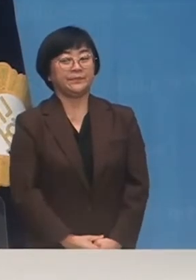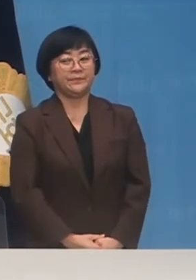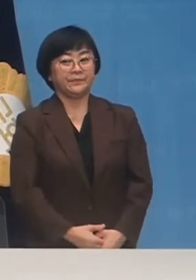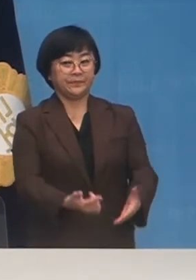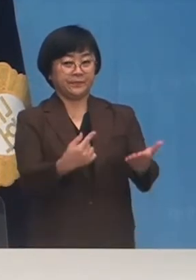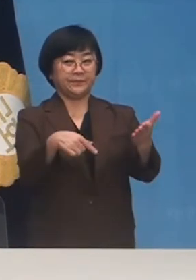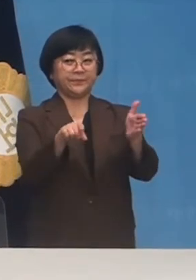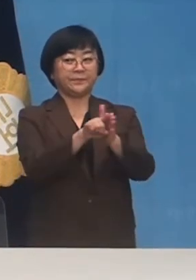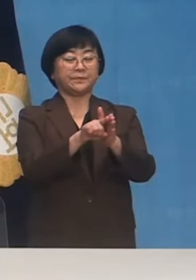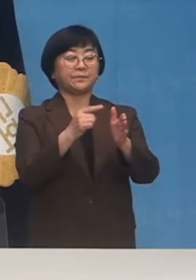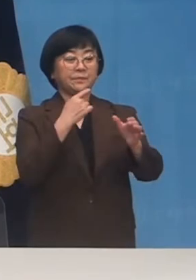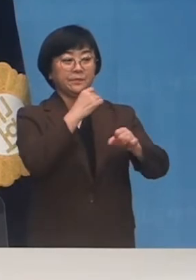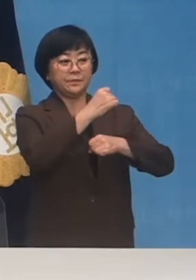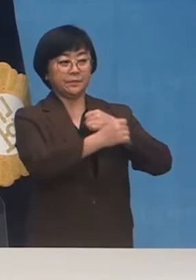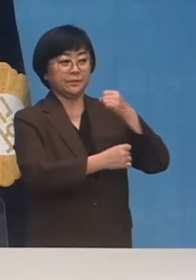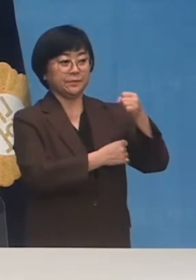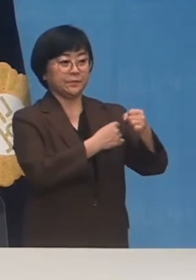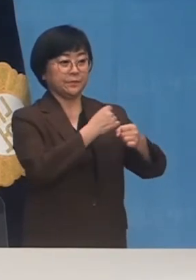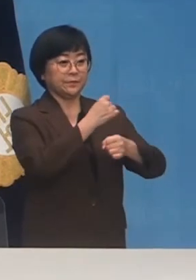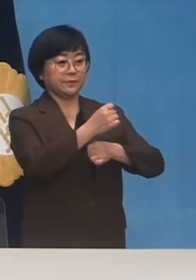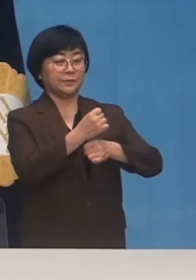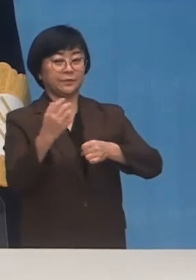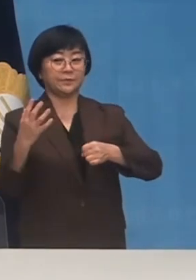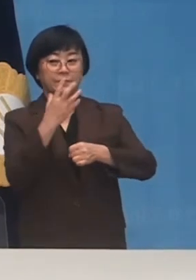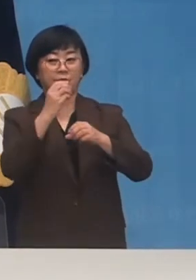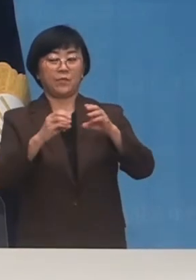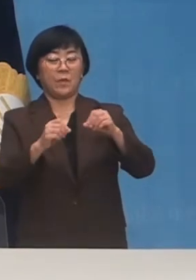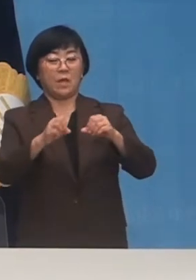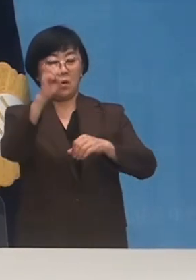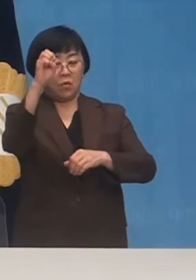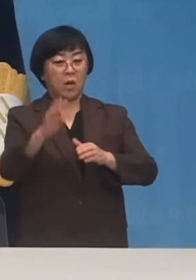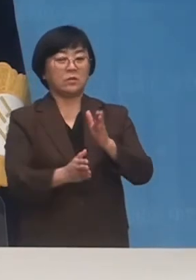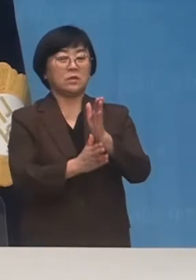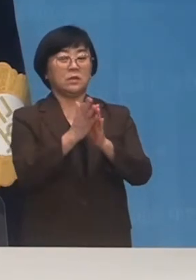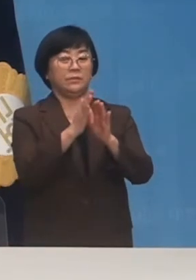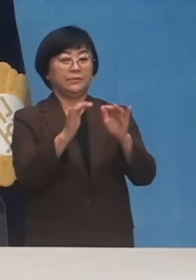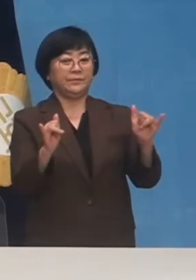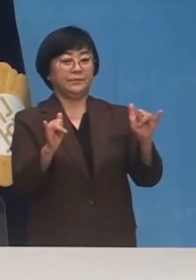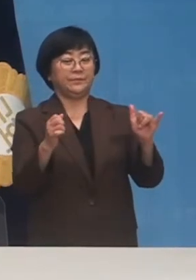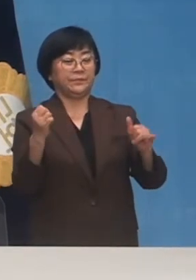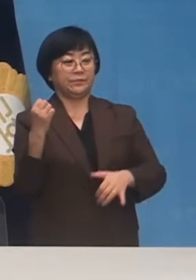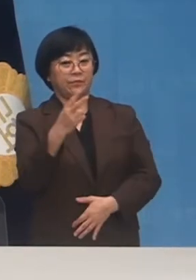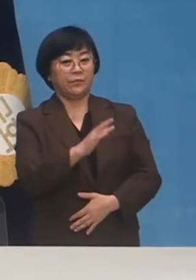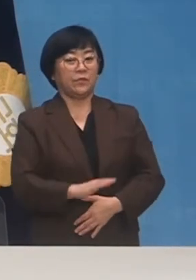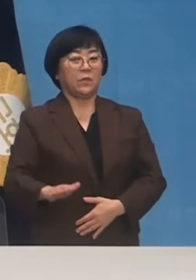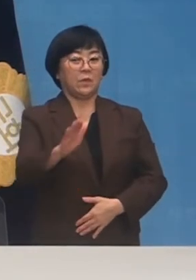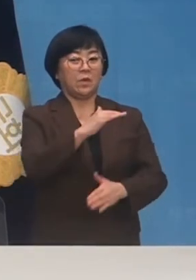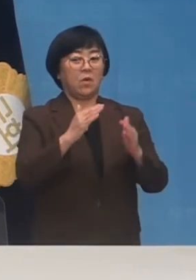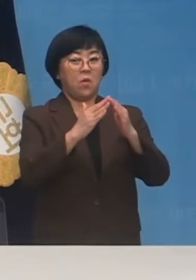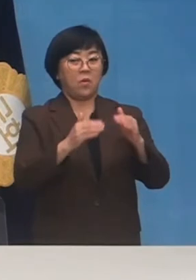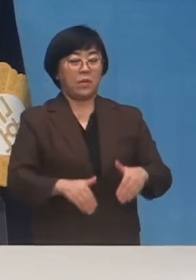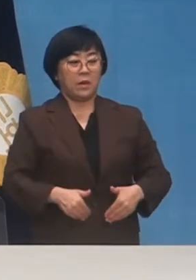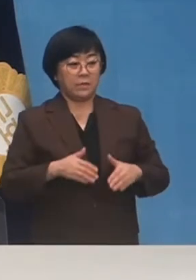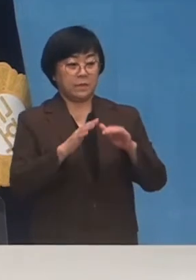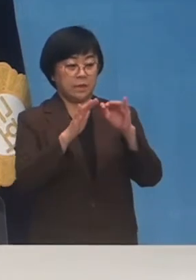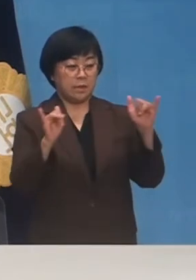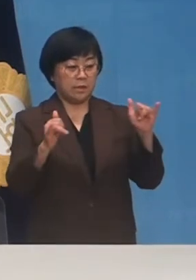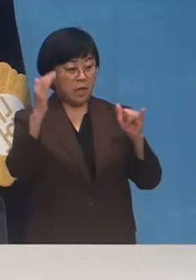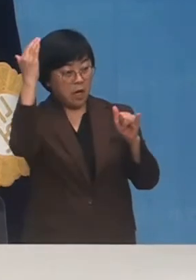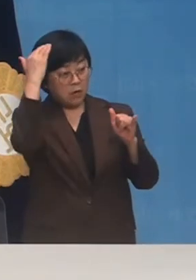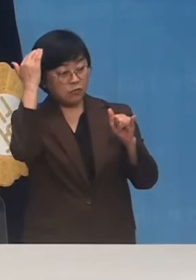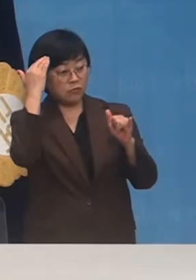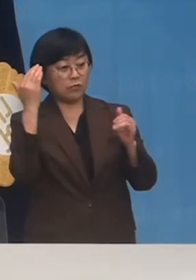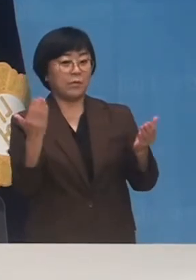이를 위해 민주성지 광주 시민들을 비롯한 우리 호남인들은